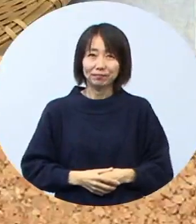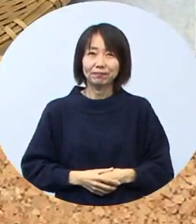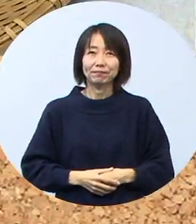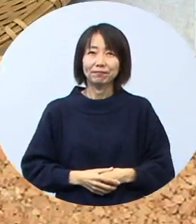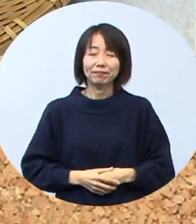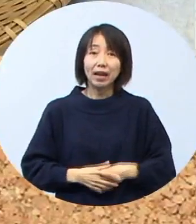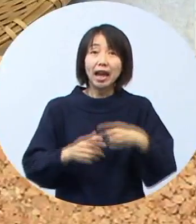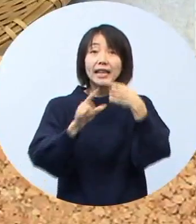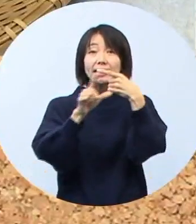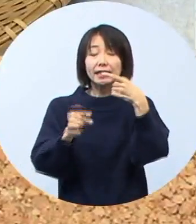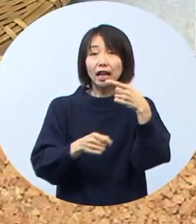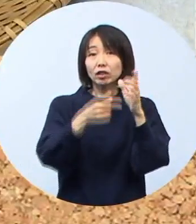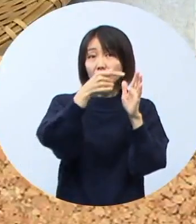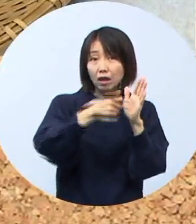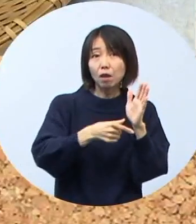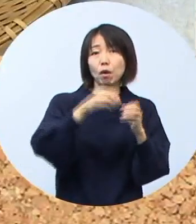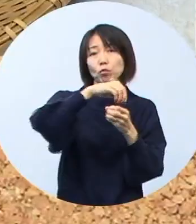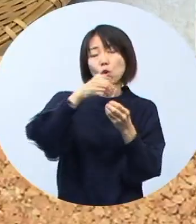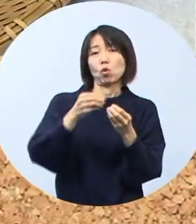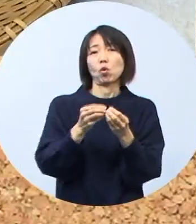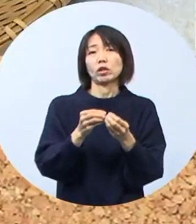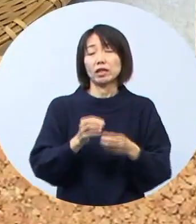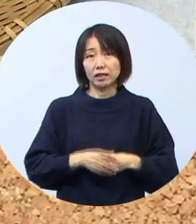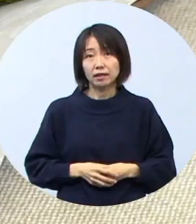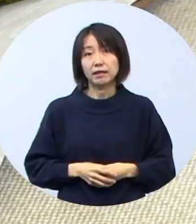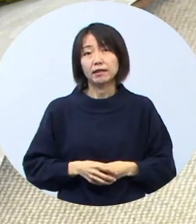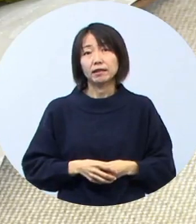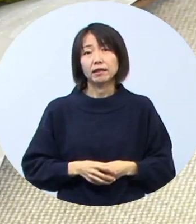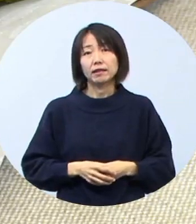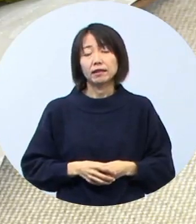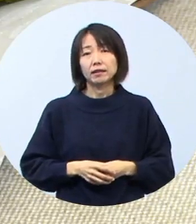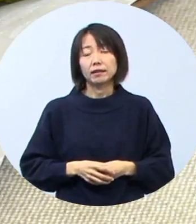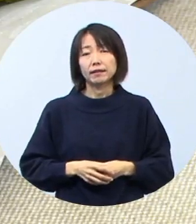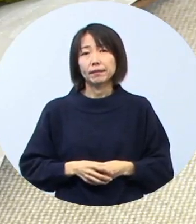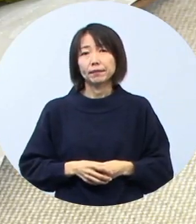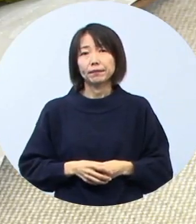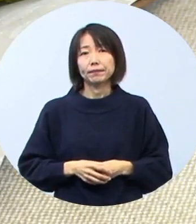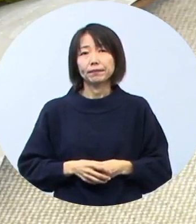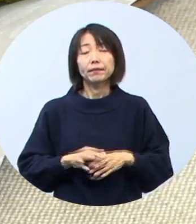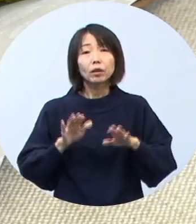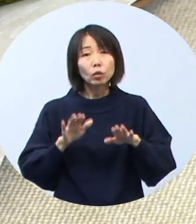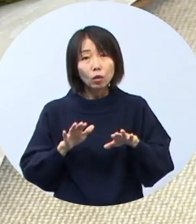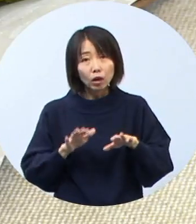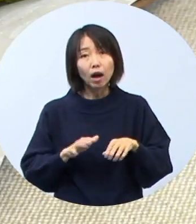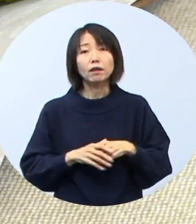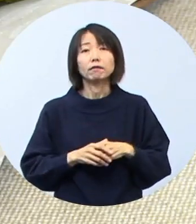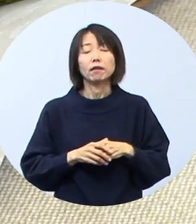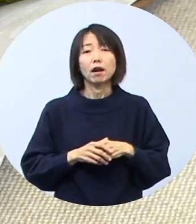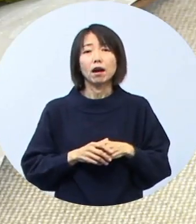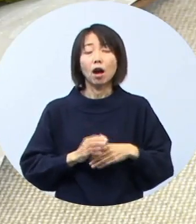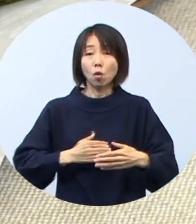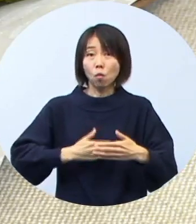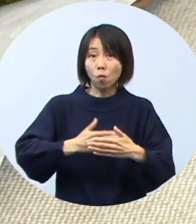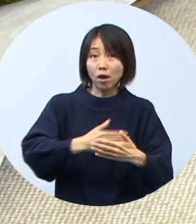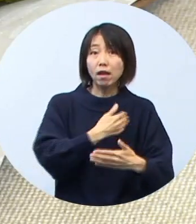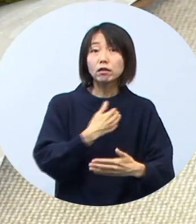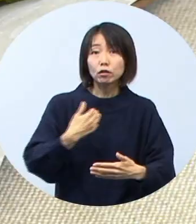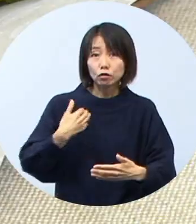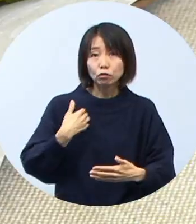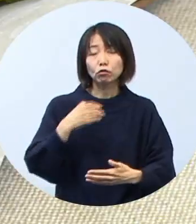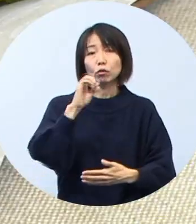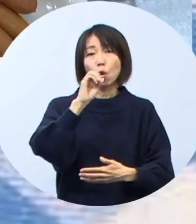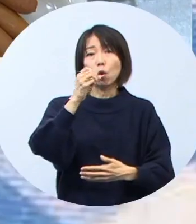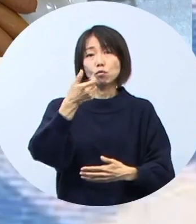1月の食材は藤沢さんのブロッコリーを使います。今回はご飯として美味しいオムレットです